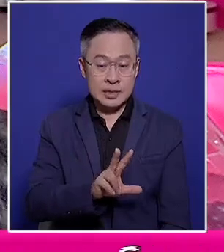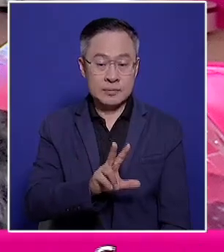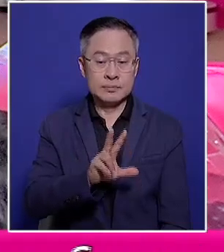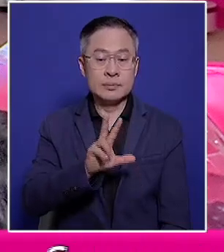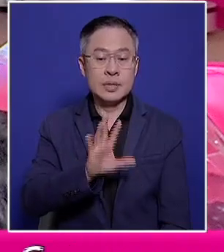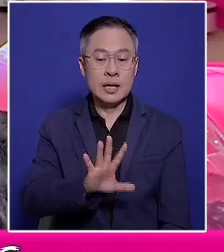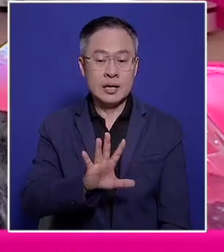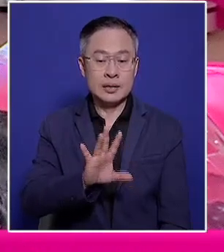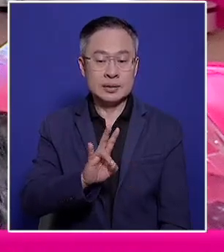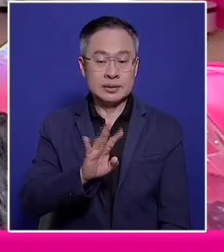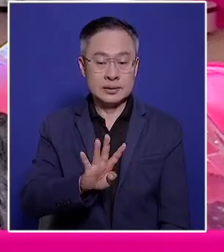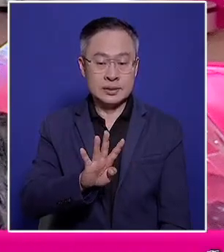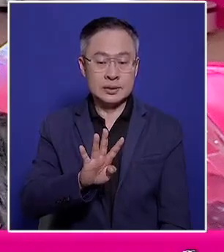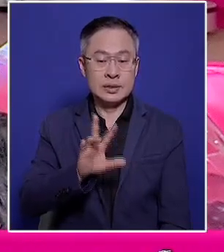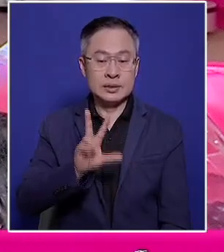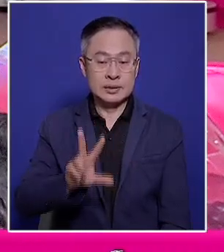3574333